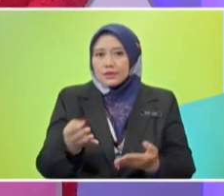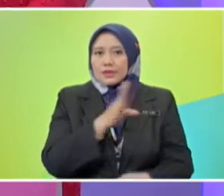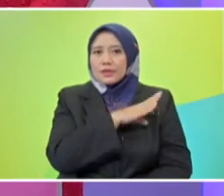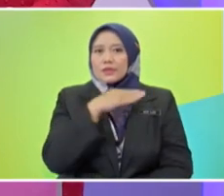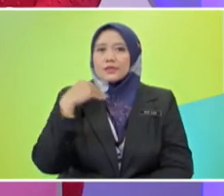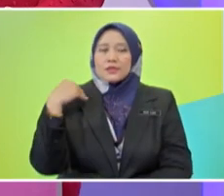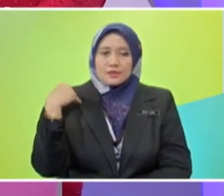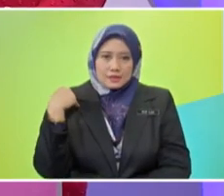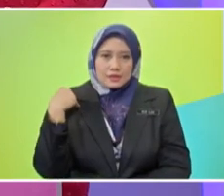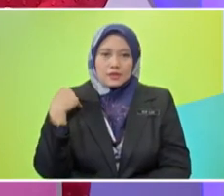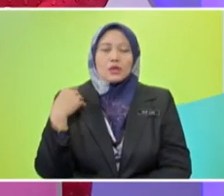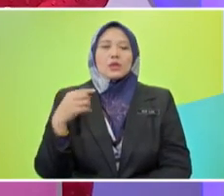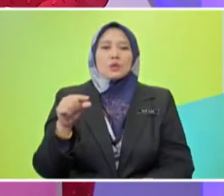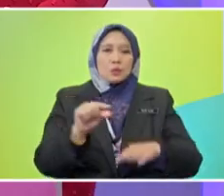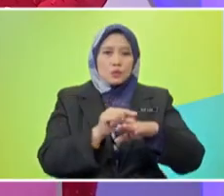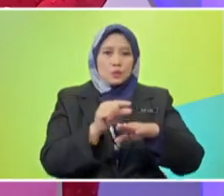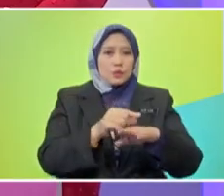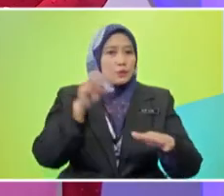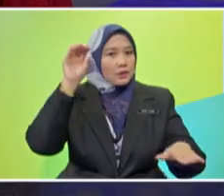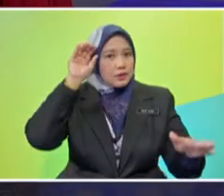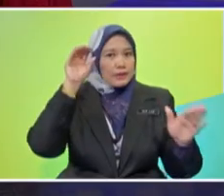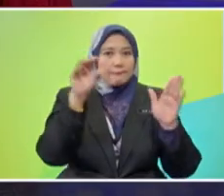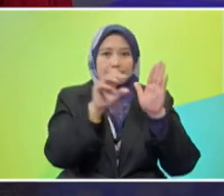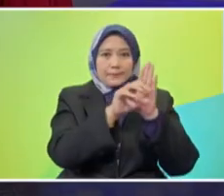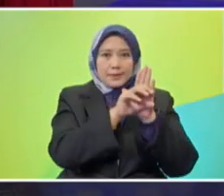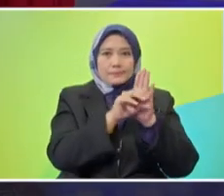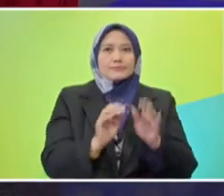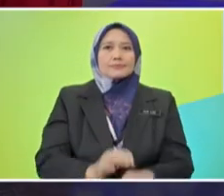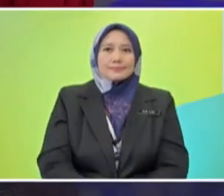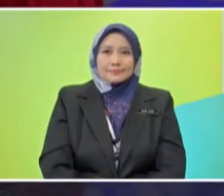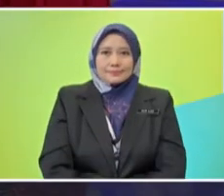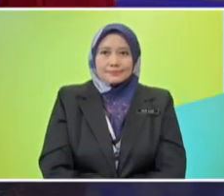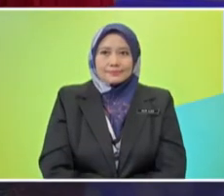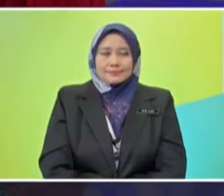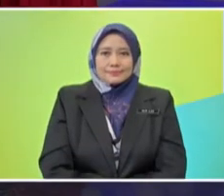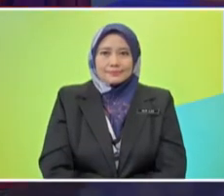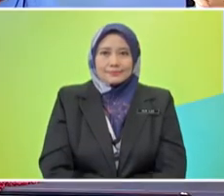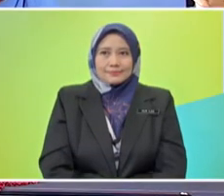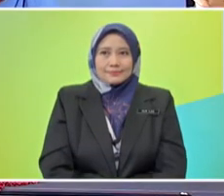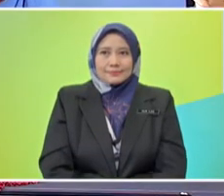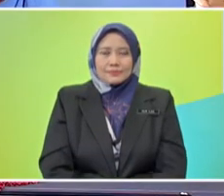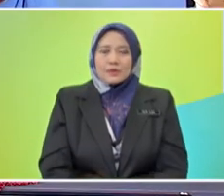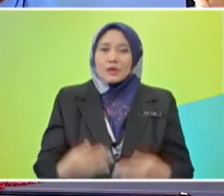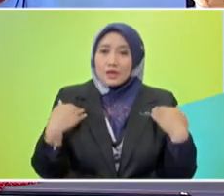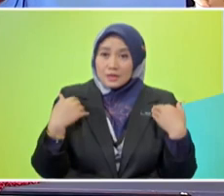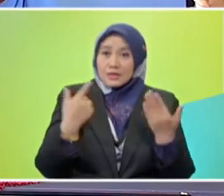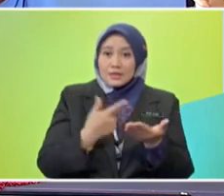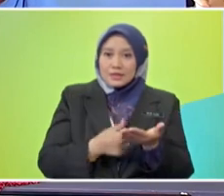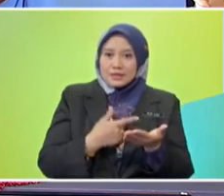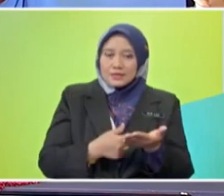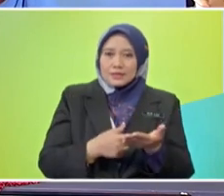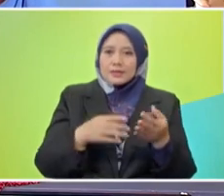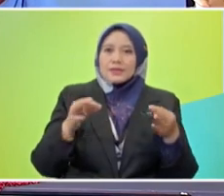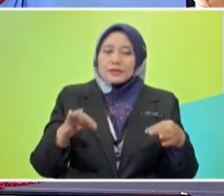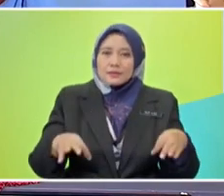makanan yang ada pada gambar. Baik cikgu. Ya. Kita nak tanya cikgu lah. Okey. Okay, ada lagi tak kepentingan dan juga